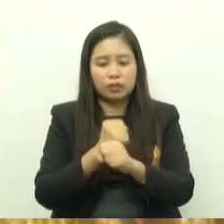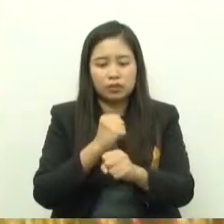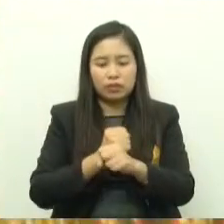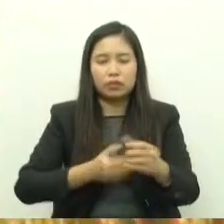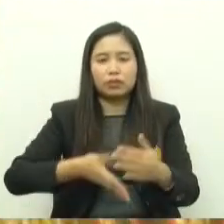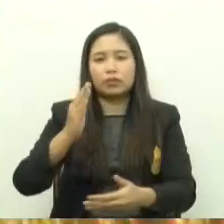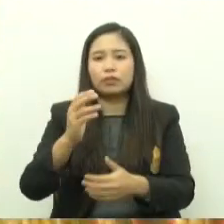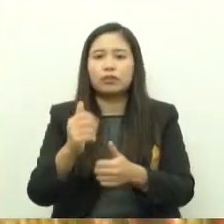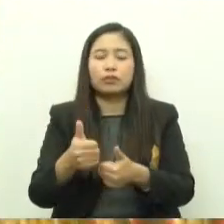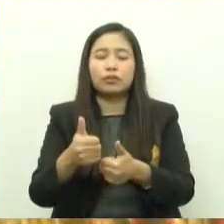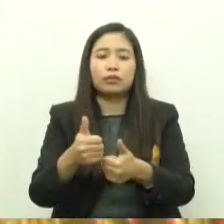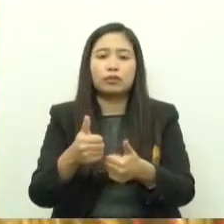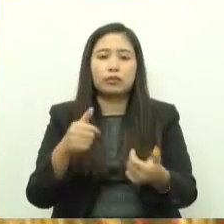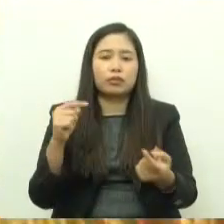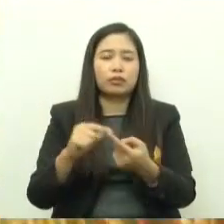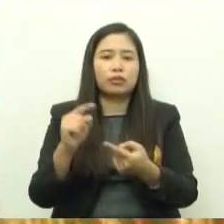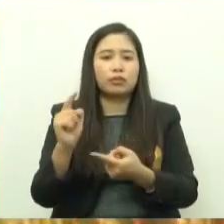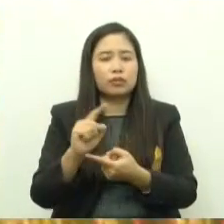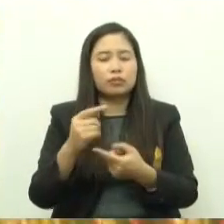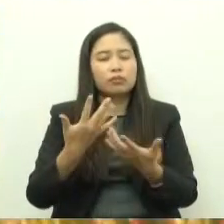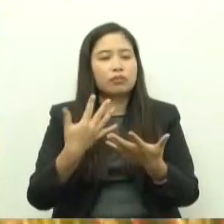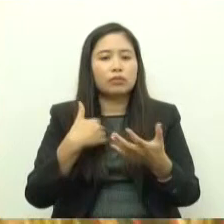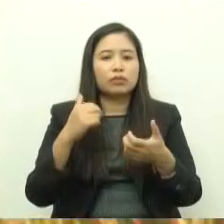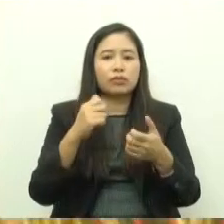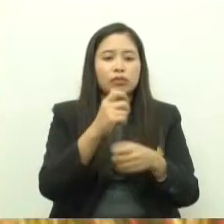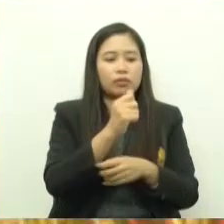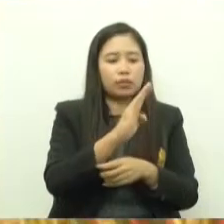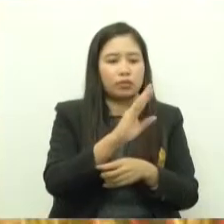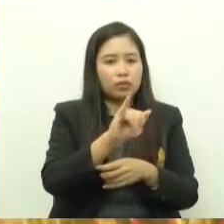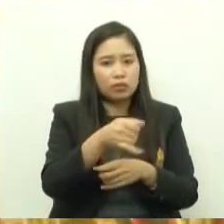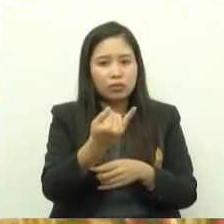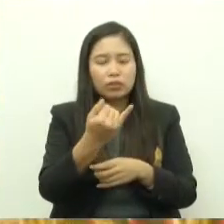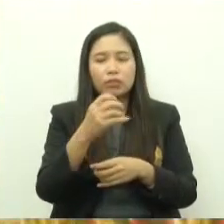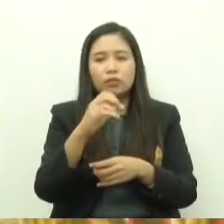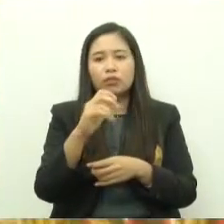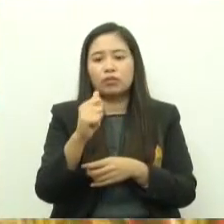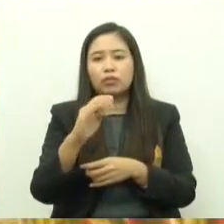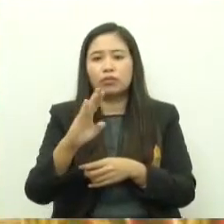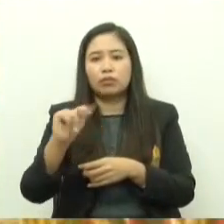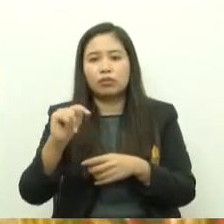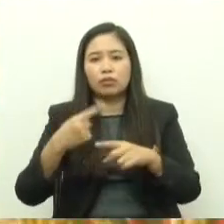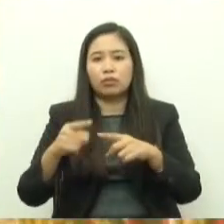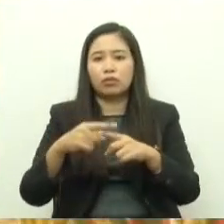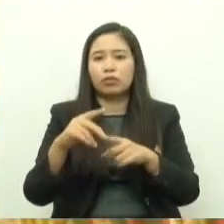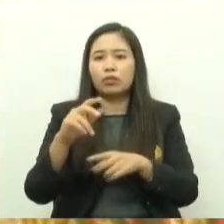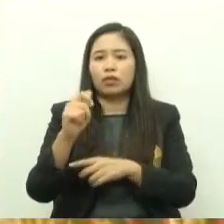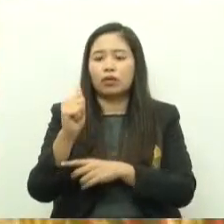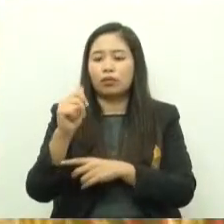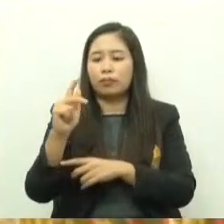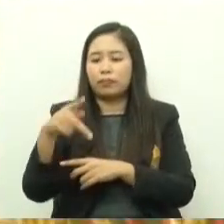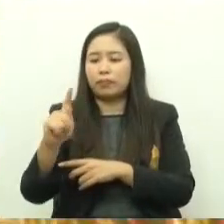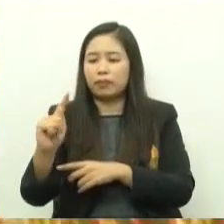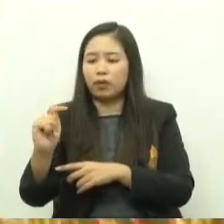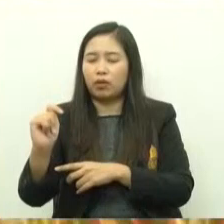นะคะไม่ว่าจะเกิดจากอ่อออบจนะคะองค์การบริหารส่วนปกครองส่วนท้องถิ่นต่างๆนะคะรวมถึง